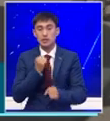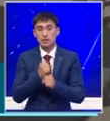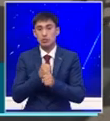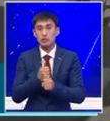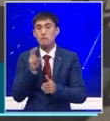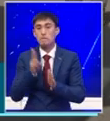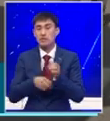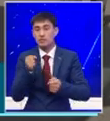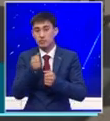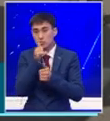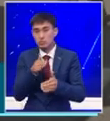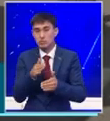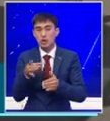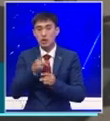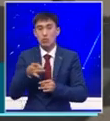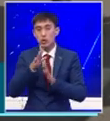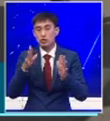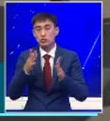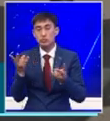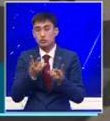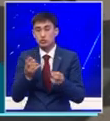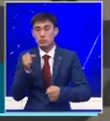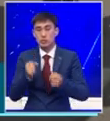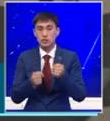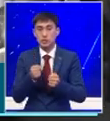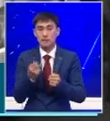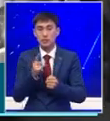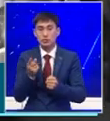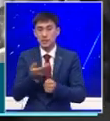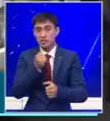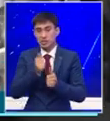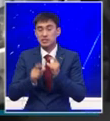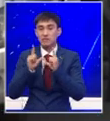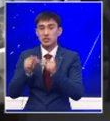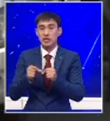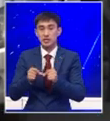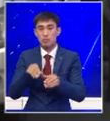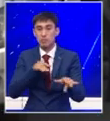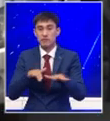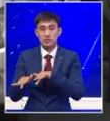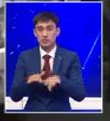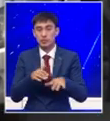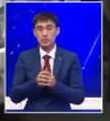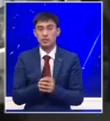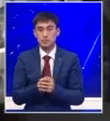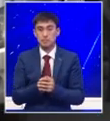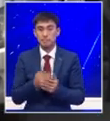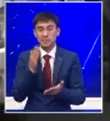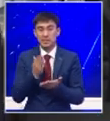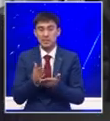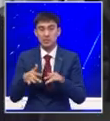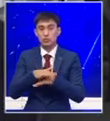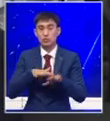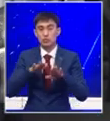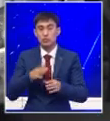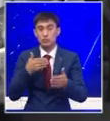без автомобиля никуда район Большой Нам очень нужны машины потому что мы часто выезжаем на профилактические мероприятия есть населённые